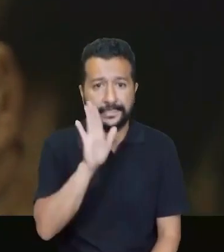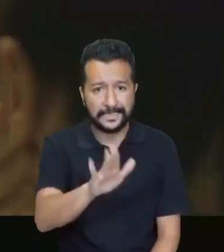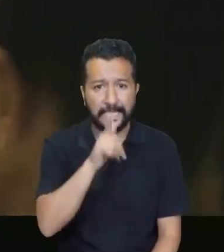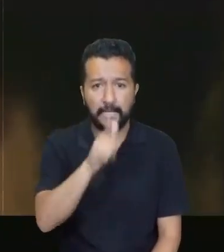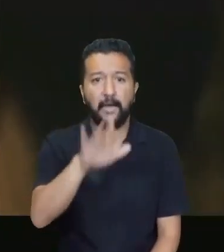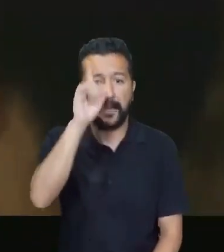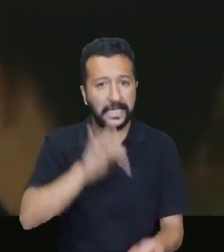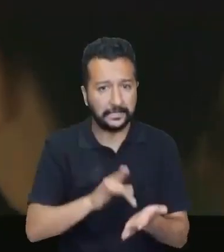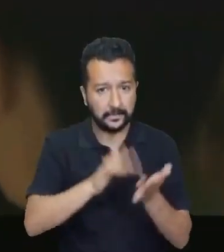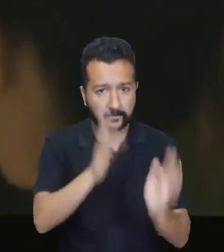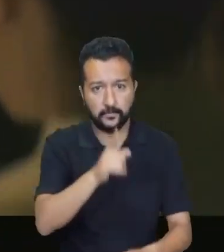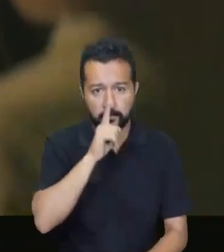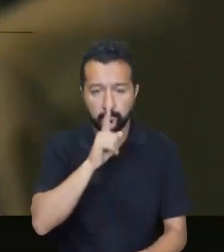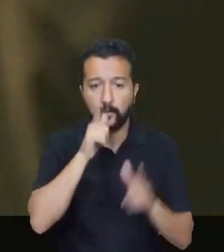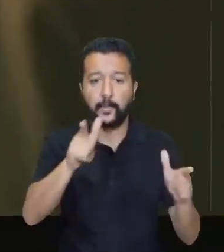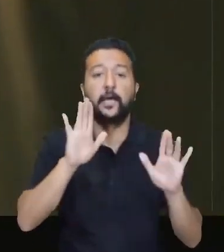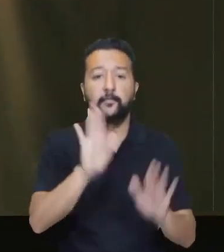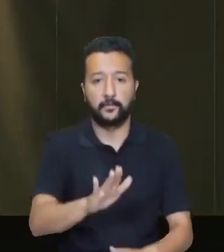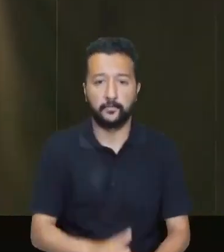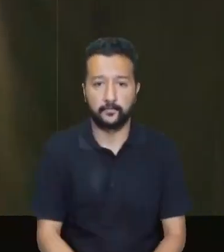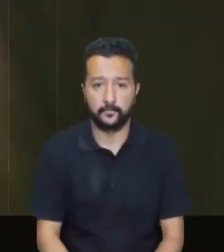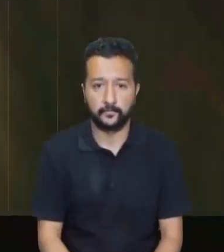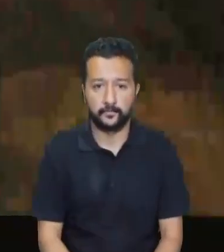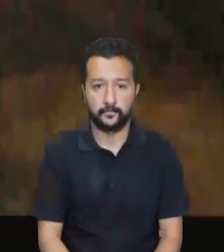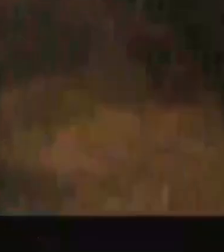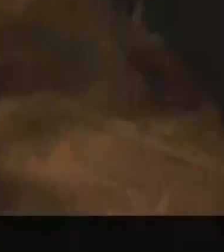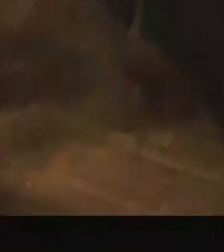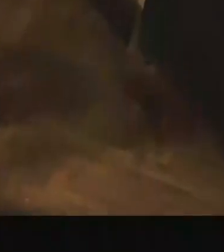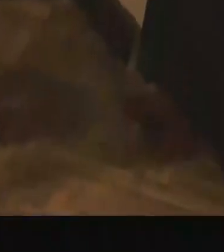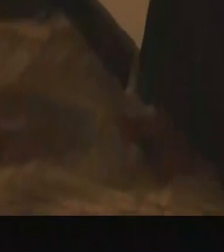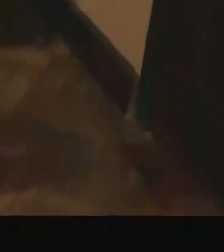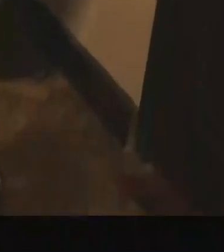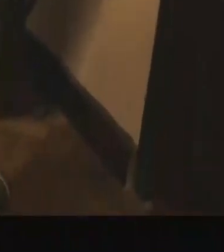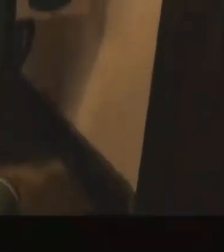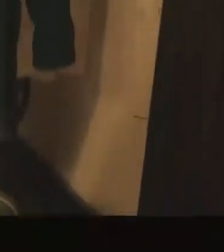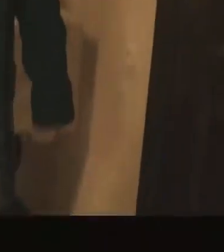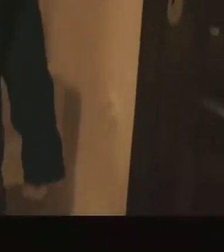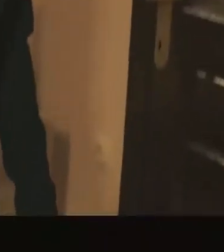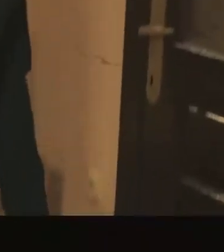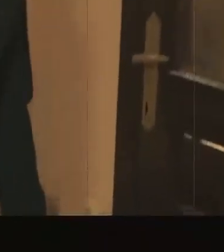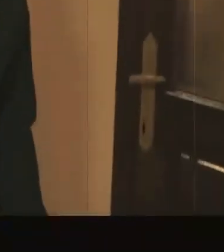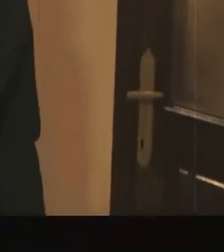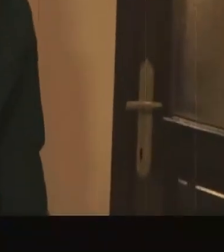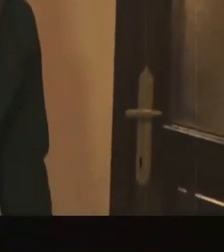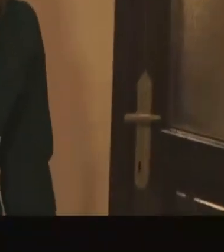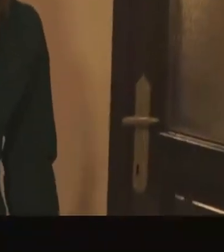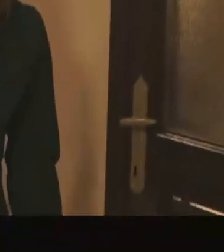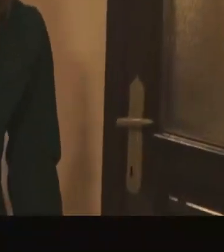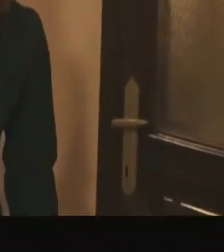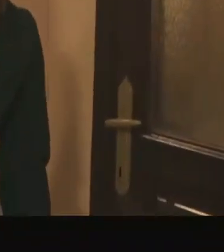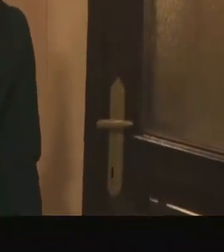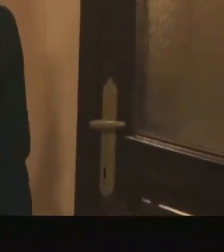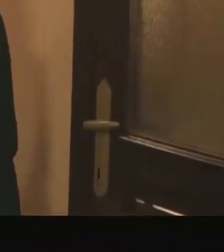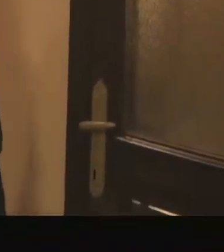bağırma, Allah'ın cezası. Bağırma. Ağzını kapattı. Münir siyah yüzük taktığı eliyle para çıkardı. Genç kız kenarı ince çiçek